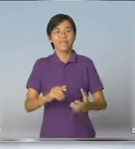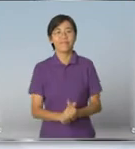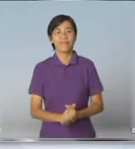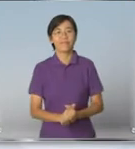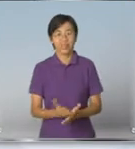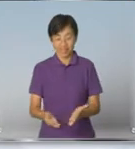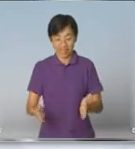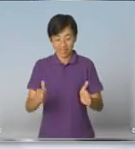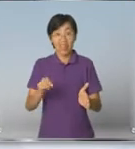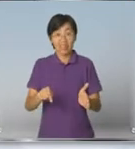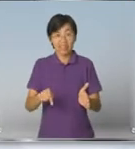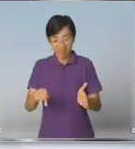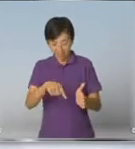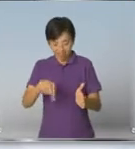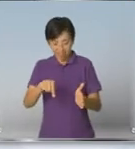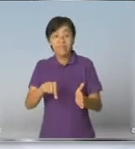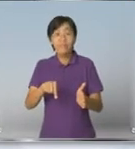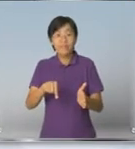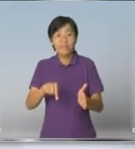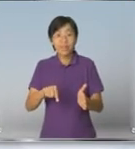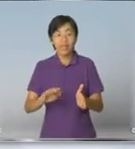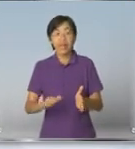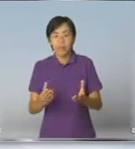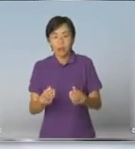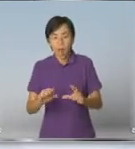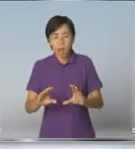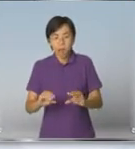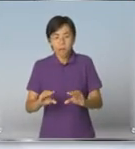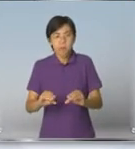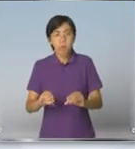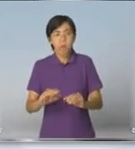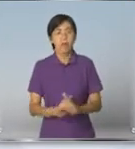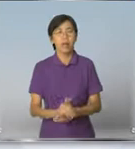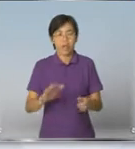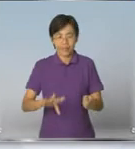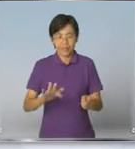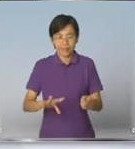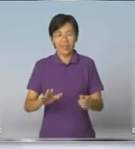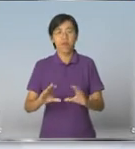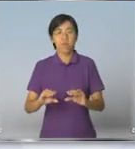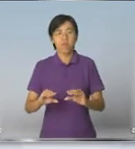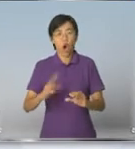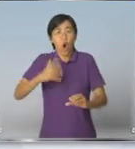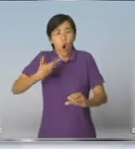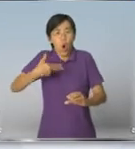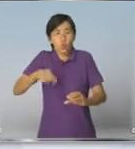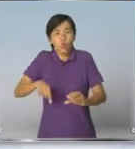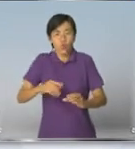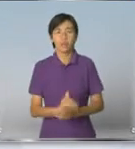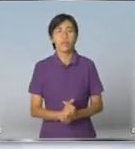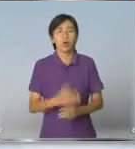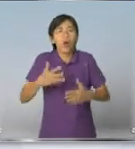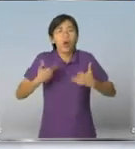นี่เป็นเนื้อแป้งที่ได้แล้วนะครับถ้าแอบแตะก็จะหยุ่นๆนะ ลักษณะจะแบบว่าหยุ่นๆแต่ว่ายังมีความร้